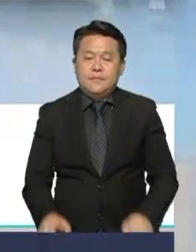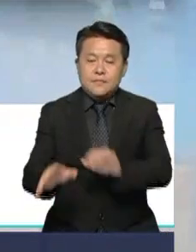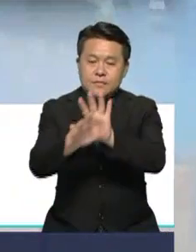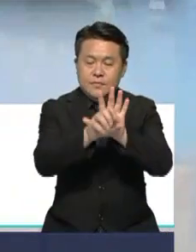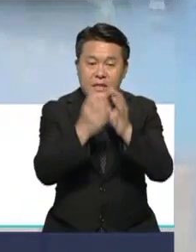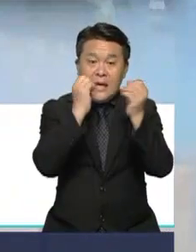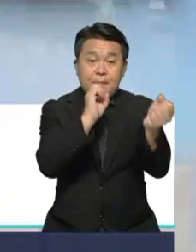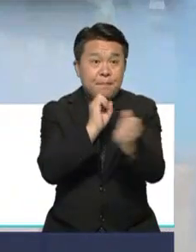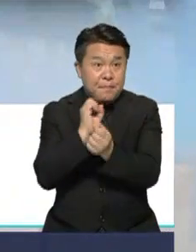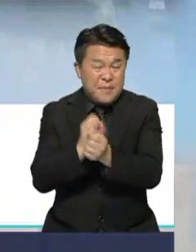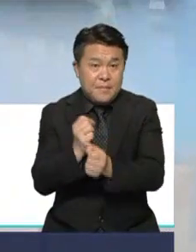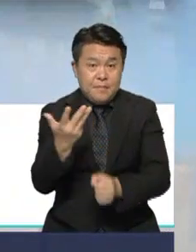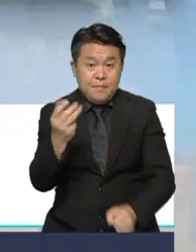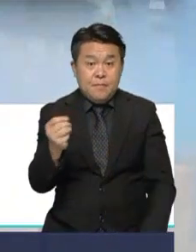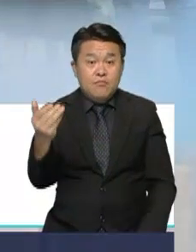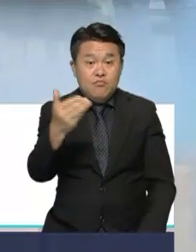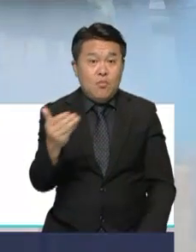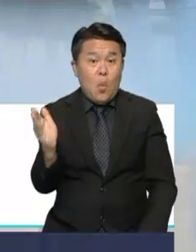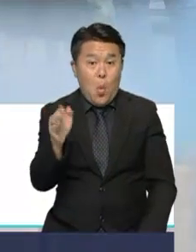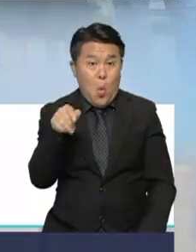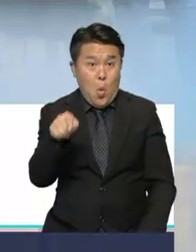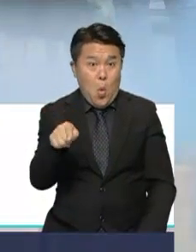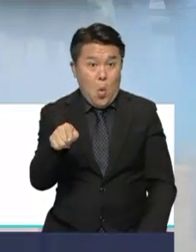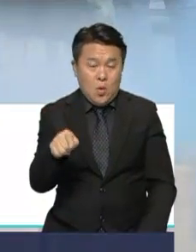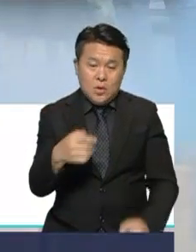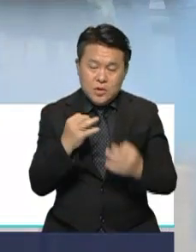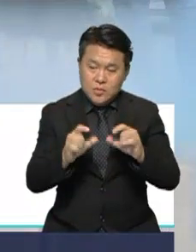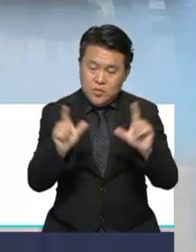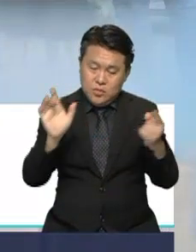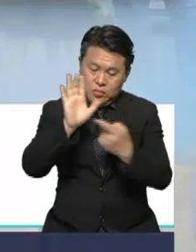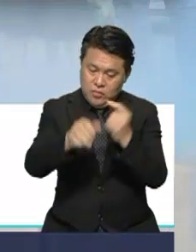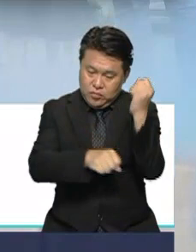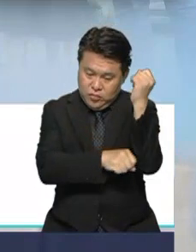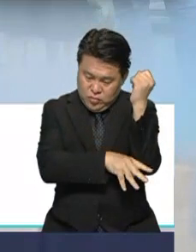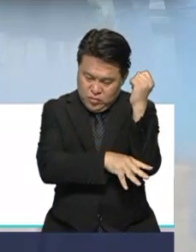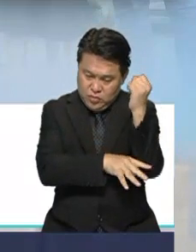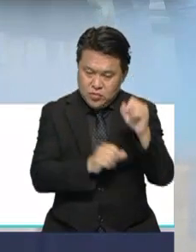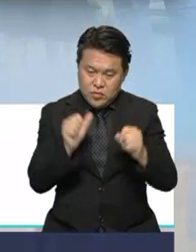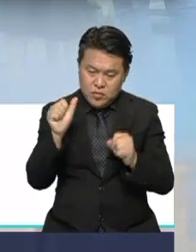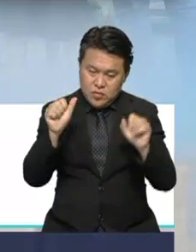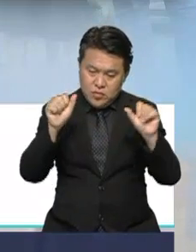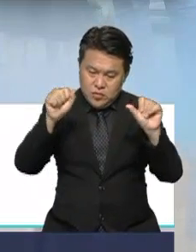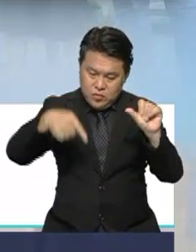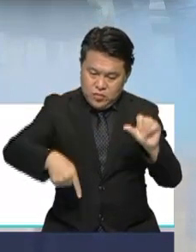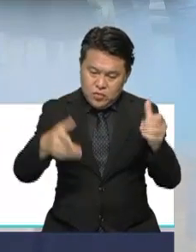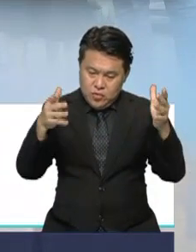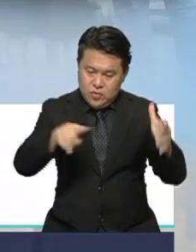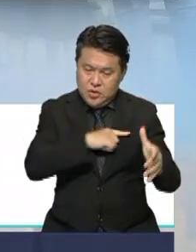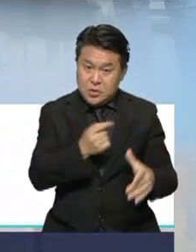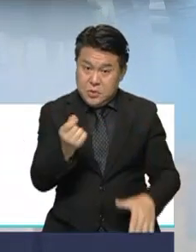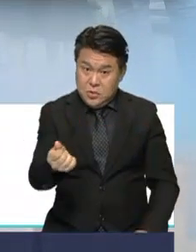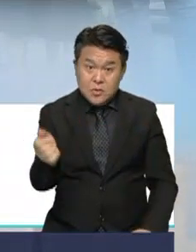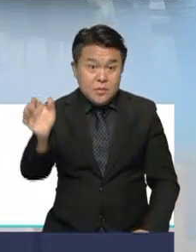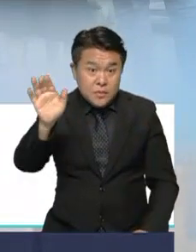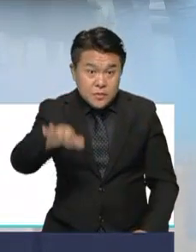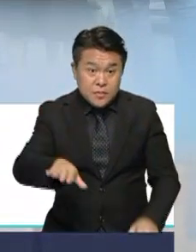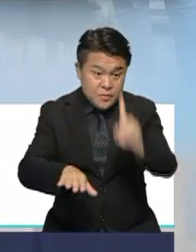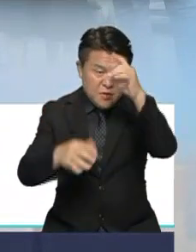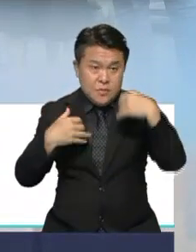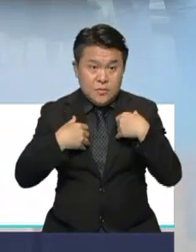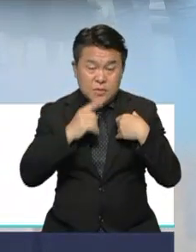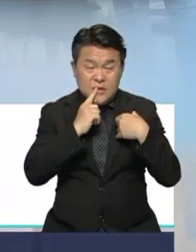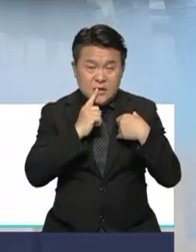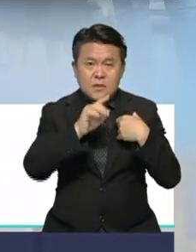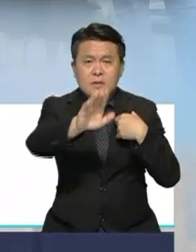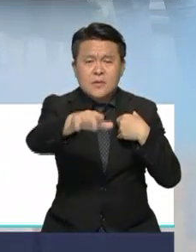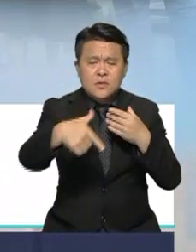코로나19 신규 확진자는 8만 9천여 명으로 금요일 발표 기준으로 5주 만에 최저를 기록했습니다. 하지만 정부는 다가오는